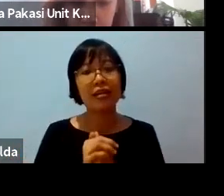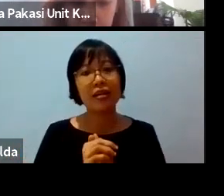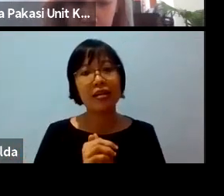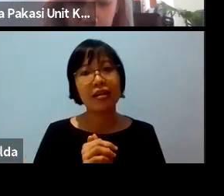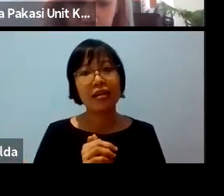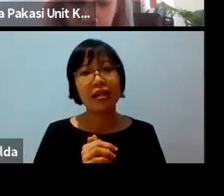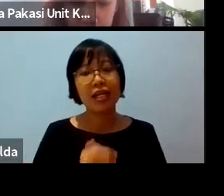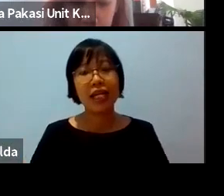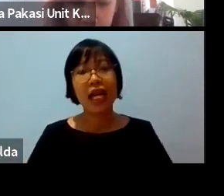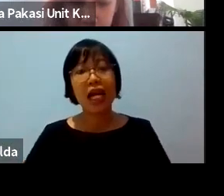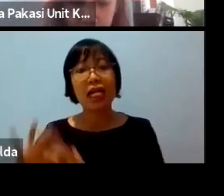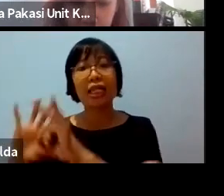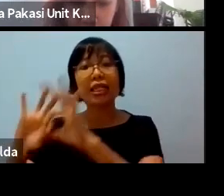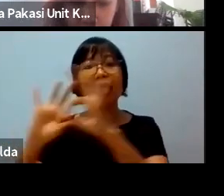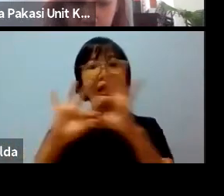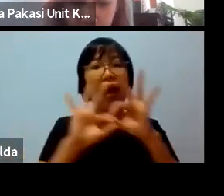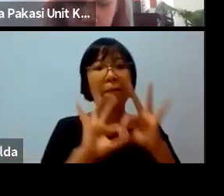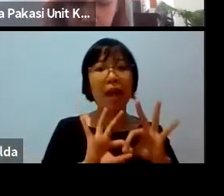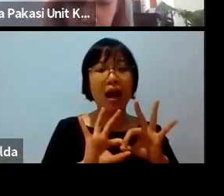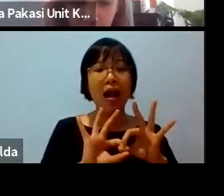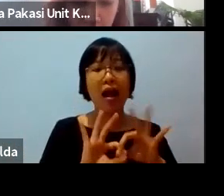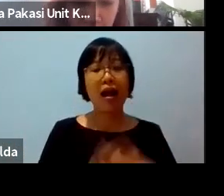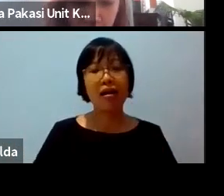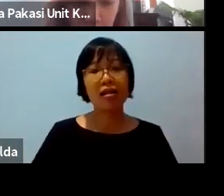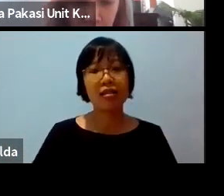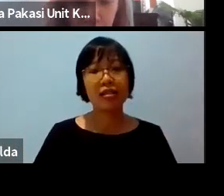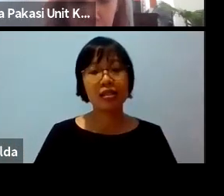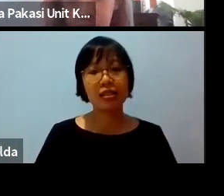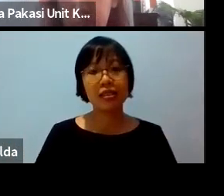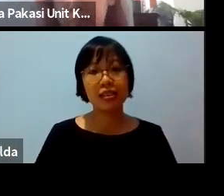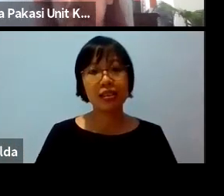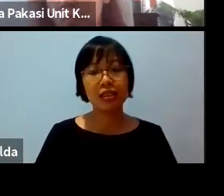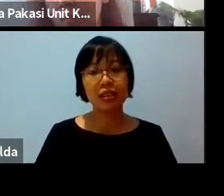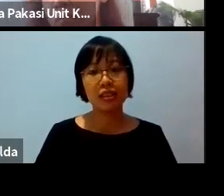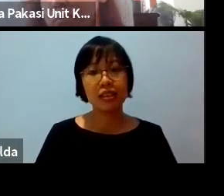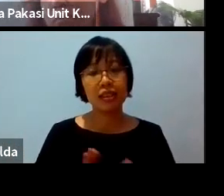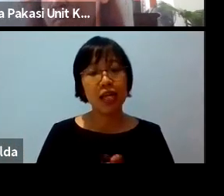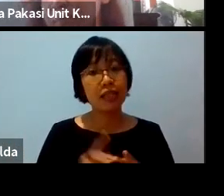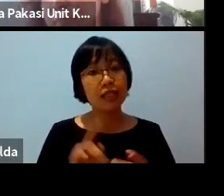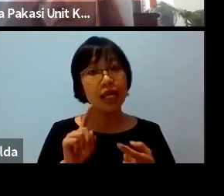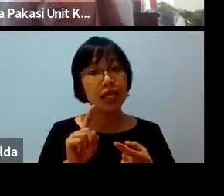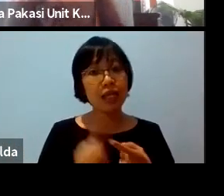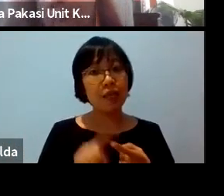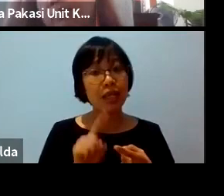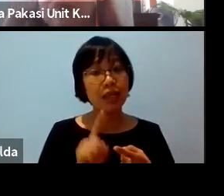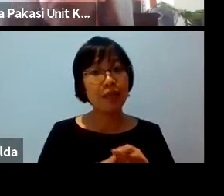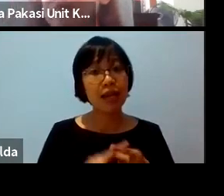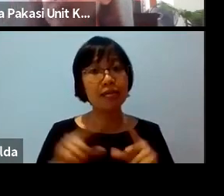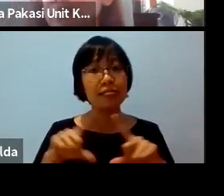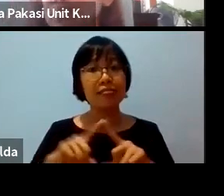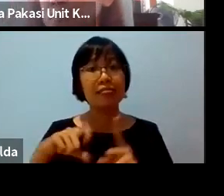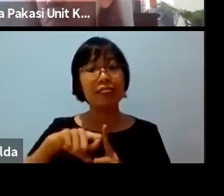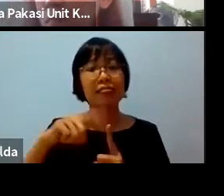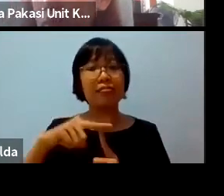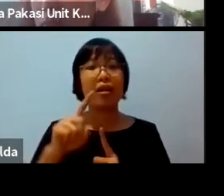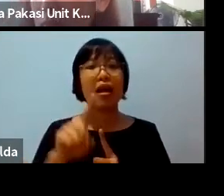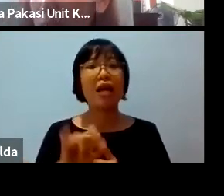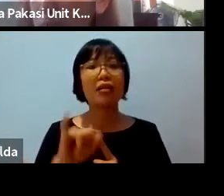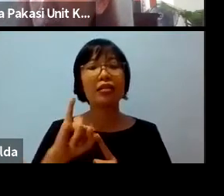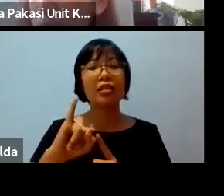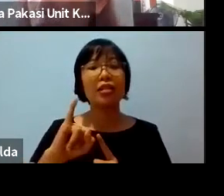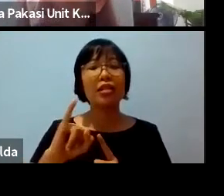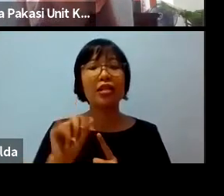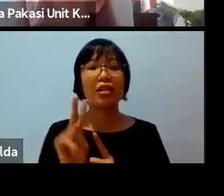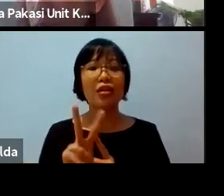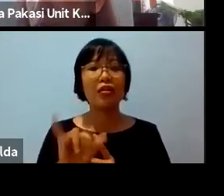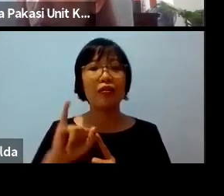kolaborasi gitu ya, saling mengisi kira gitu. Dan kemudian teman-teman yang di aktivis juga biasanya mengundang teman-teman akademisi untuk jadi narasumber,